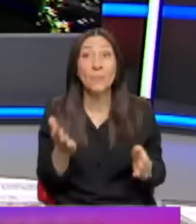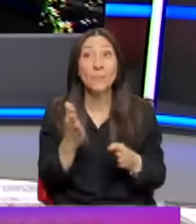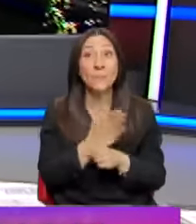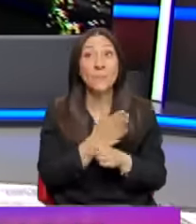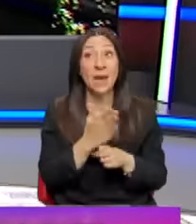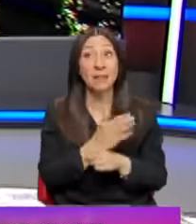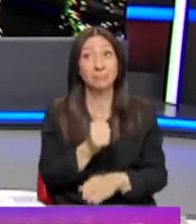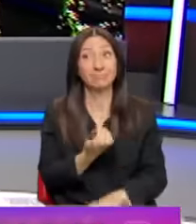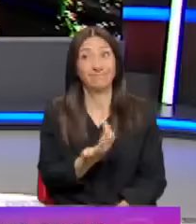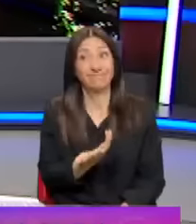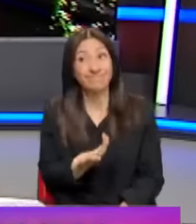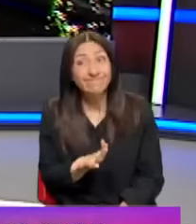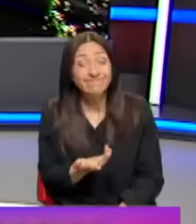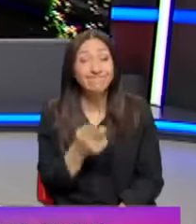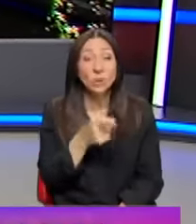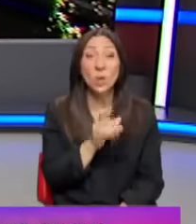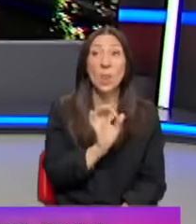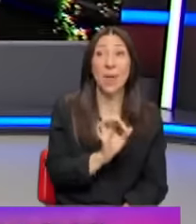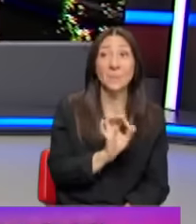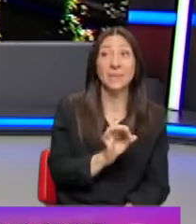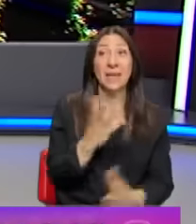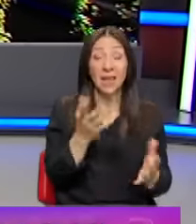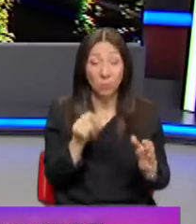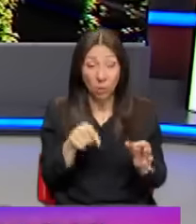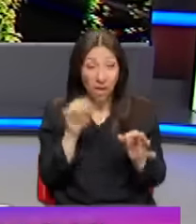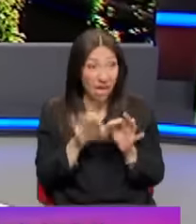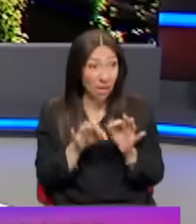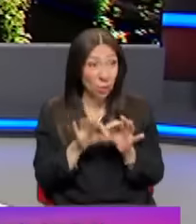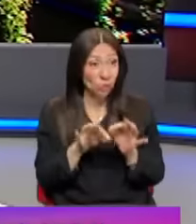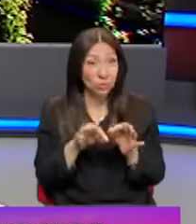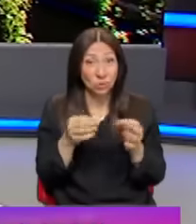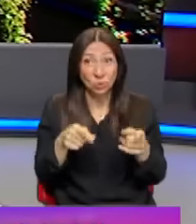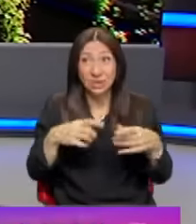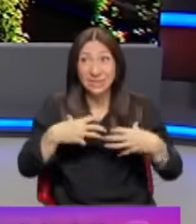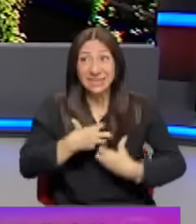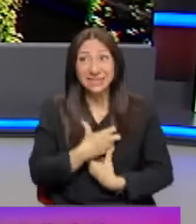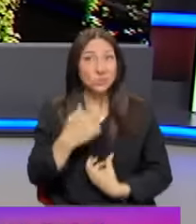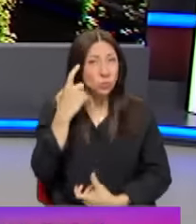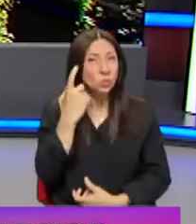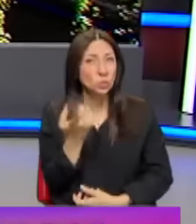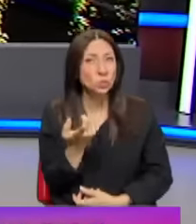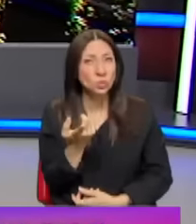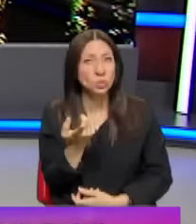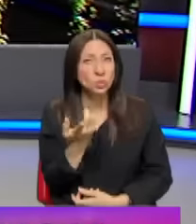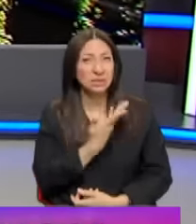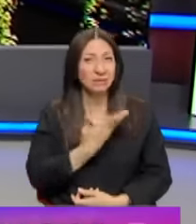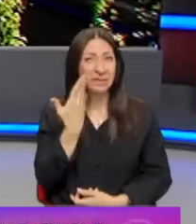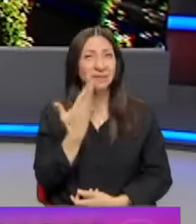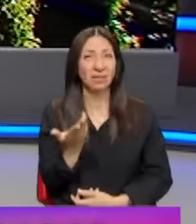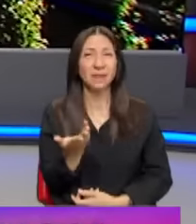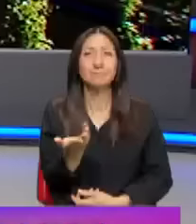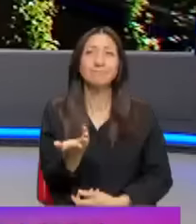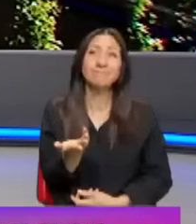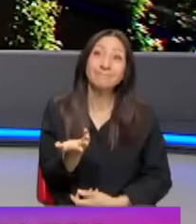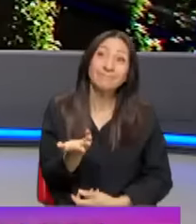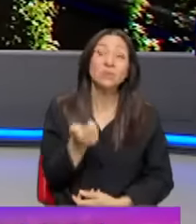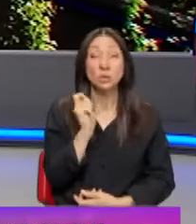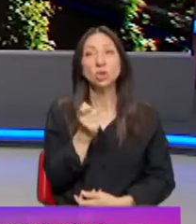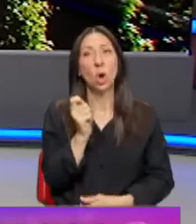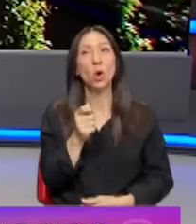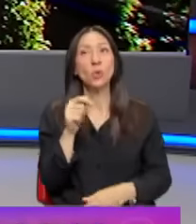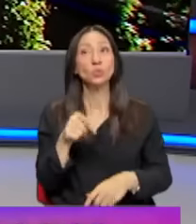yongası olduğu için o da önemli. Hele ki ekonominin içinde bulunduğu durumu düşünürsek sevgili izleyenler.